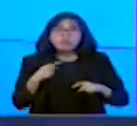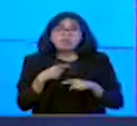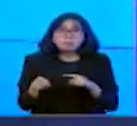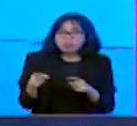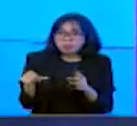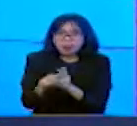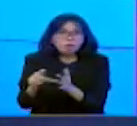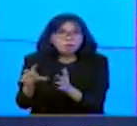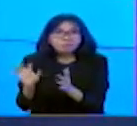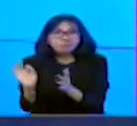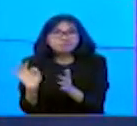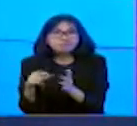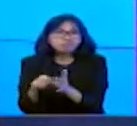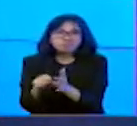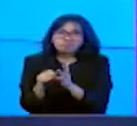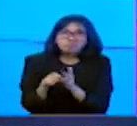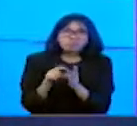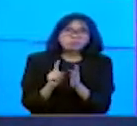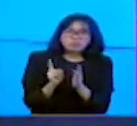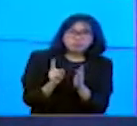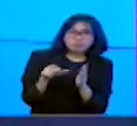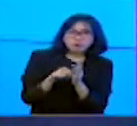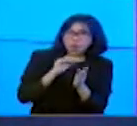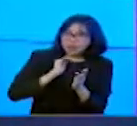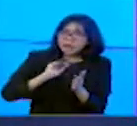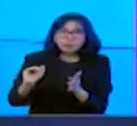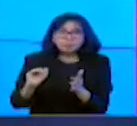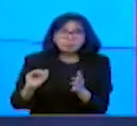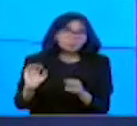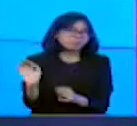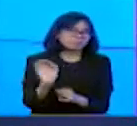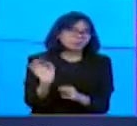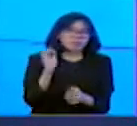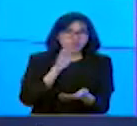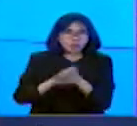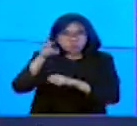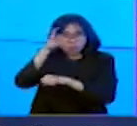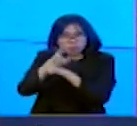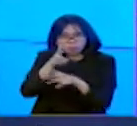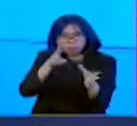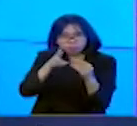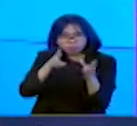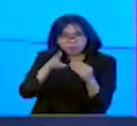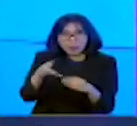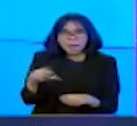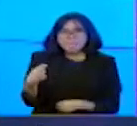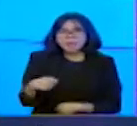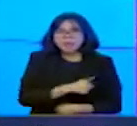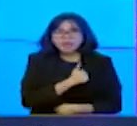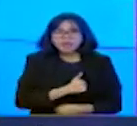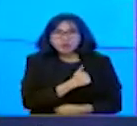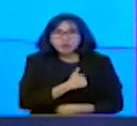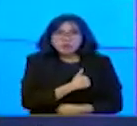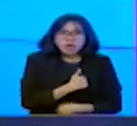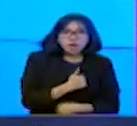harus berlapang dada, karena bantuan sosial COVID-19 tidak pernah sampai di rumah mereka. Dan berikut liputan tim Delik RCTI dalam Mensos